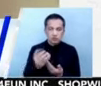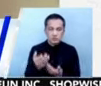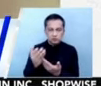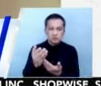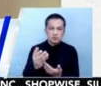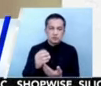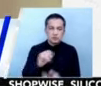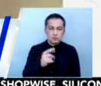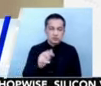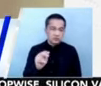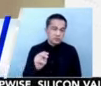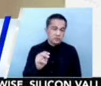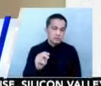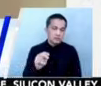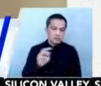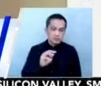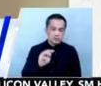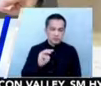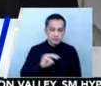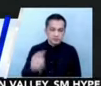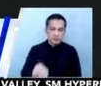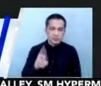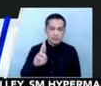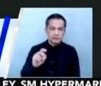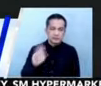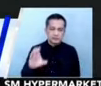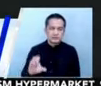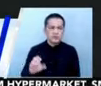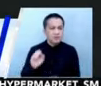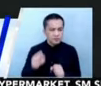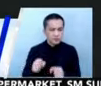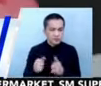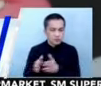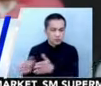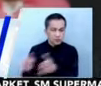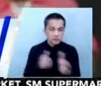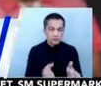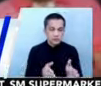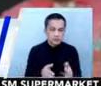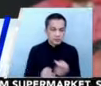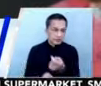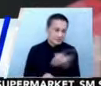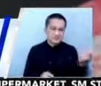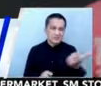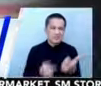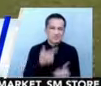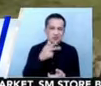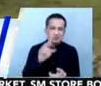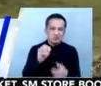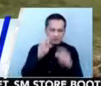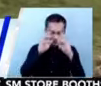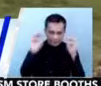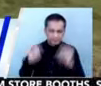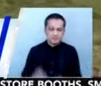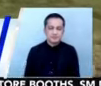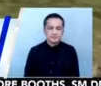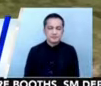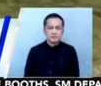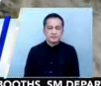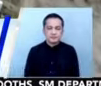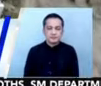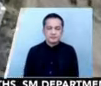General sa Manila RTC na maaaring maging daan para maalis si Go sa pagka-alkalde.